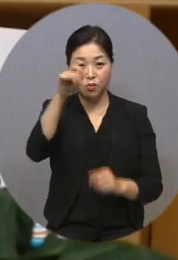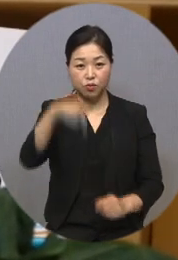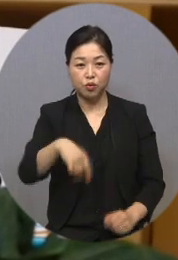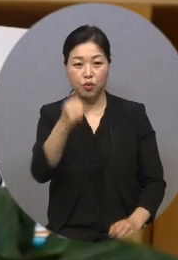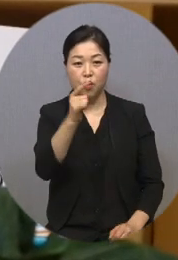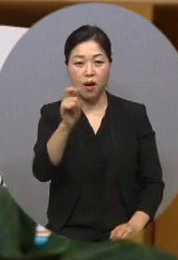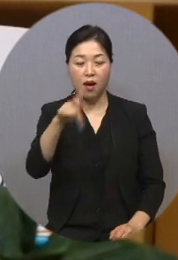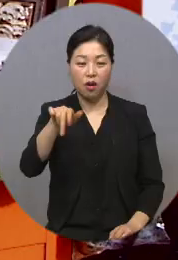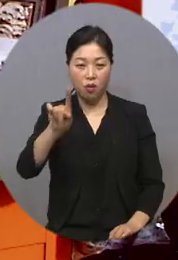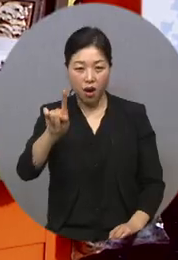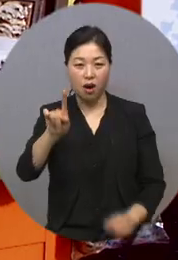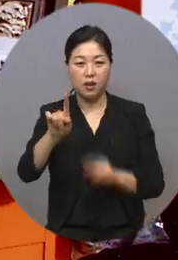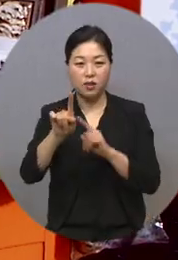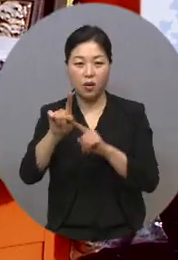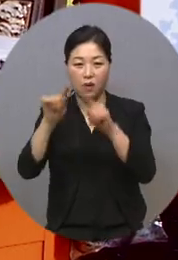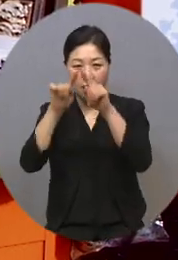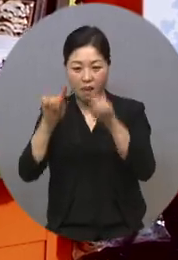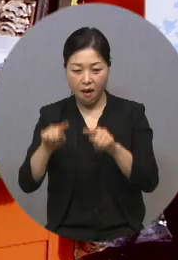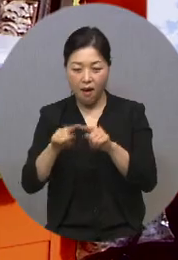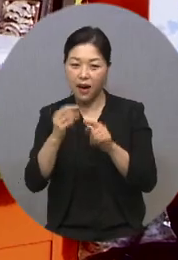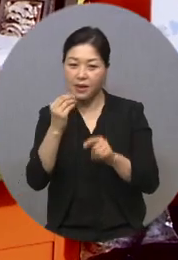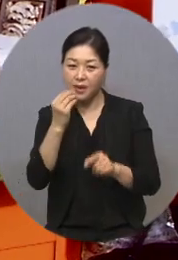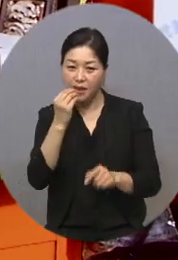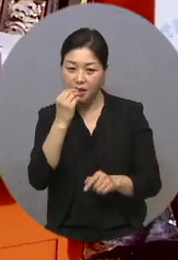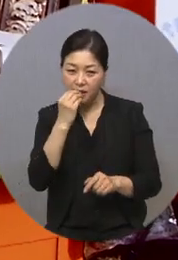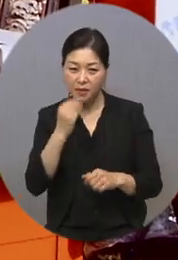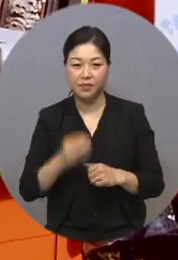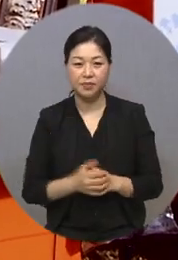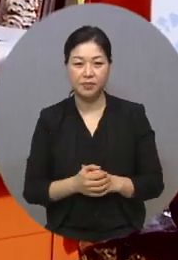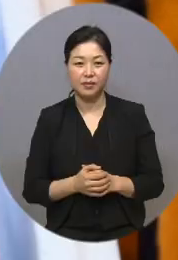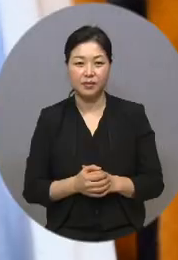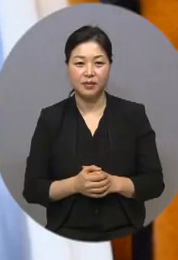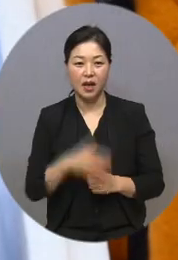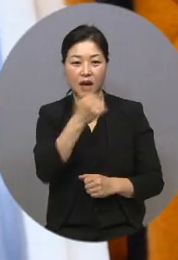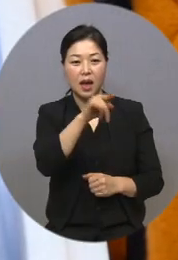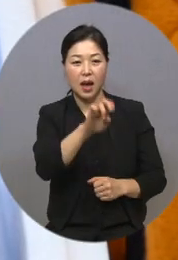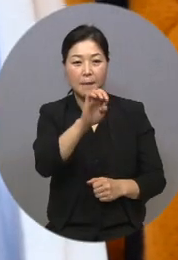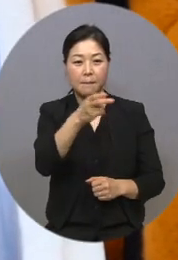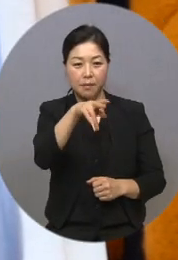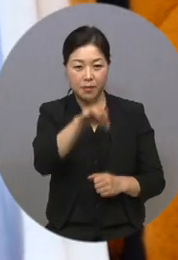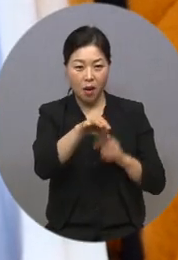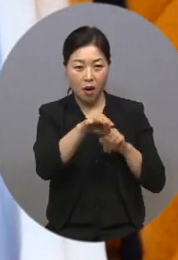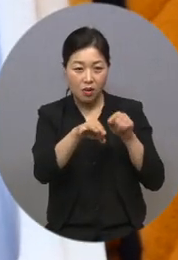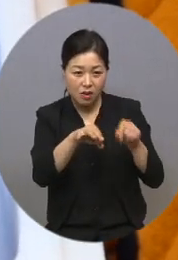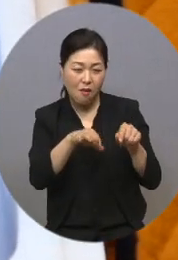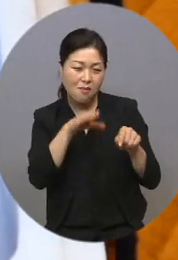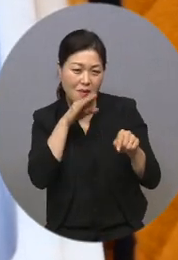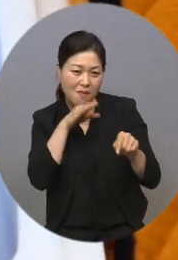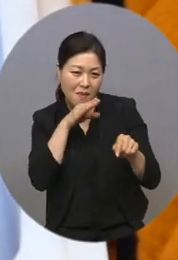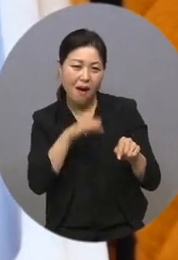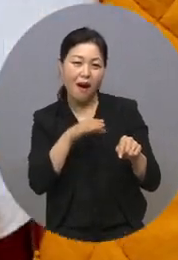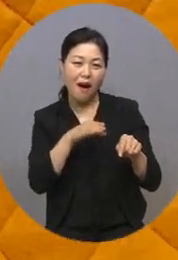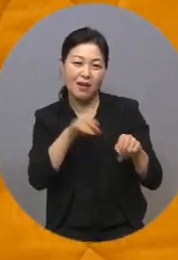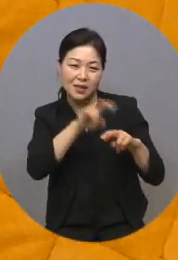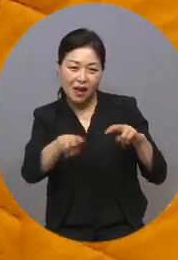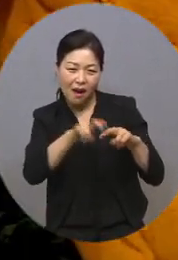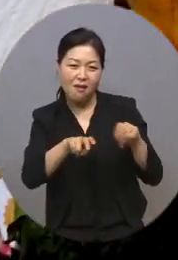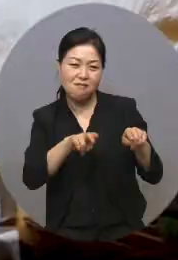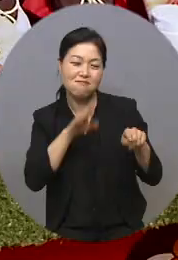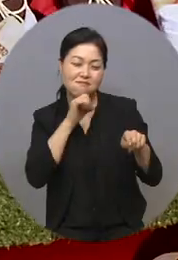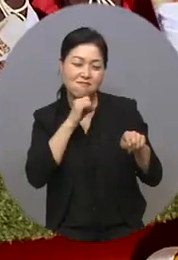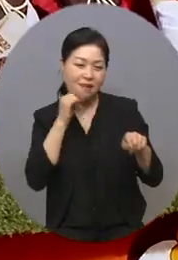무화과 잼. 앞으로 살짝 한 평에 난 이거 빼놓을 수 없어. 장어.